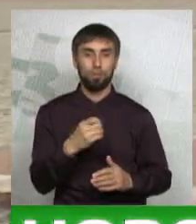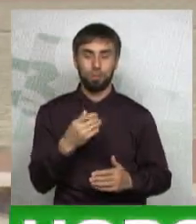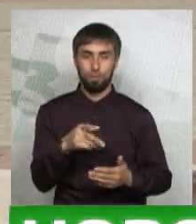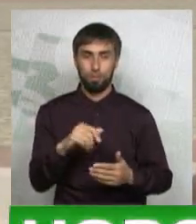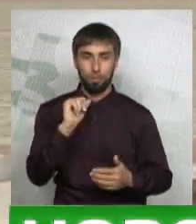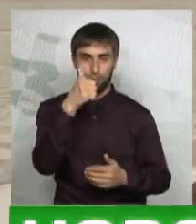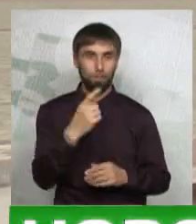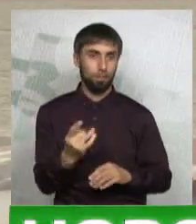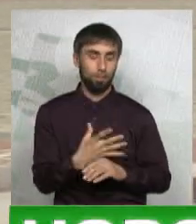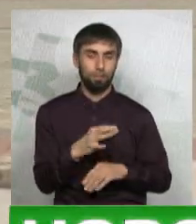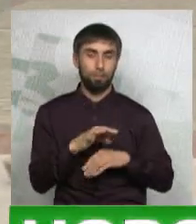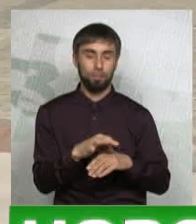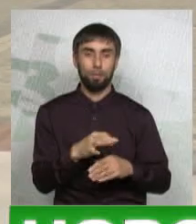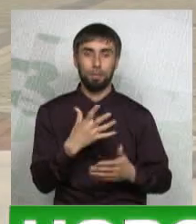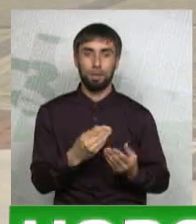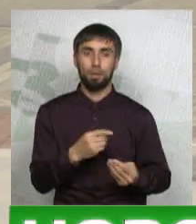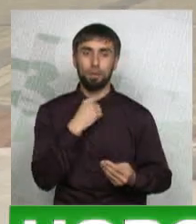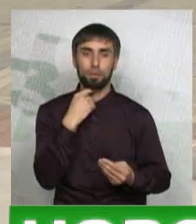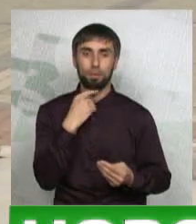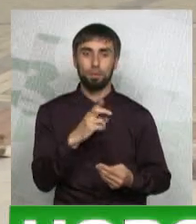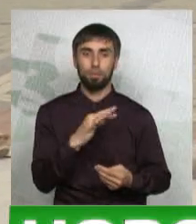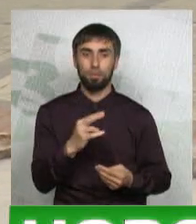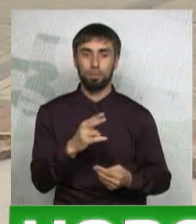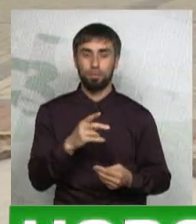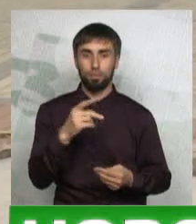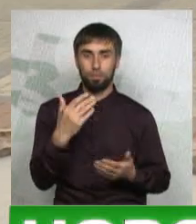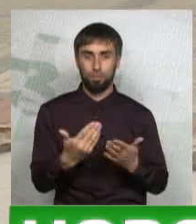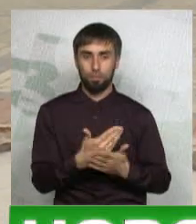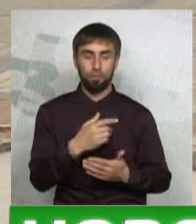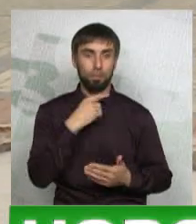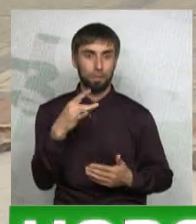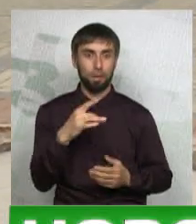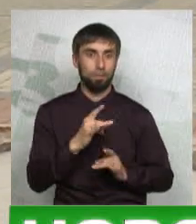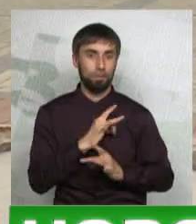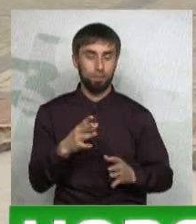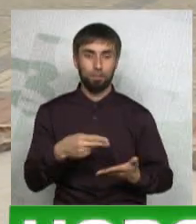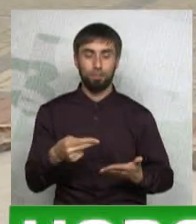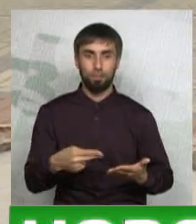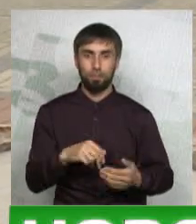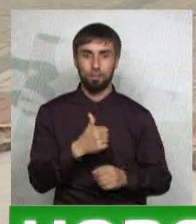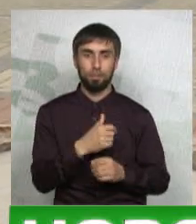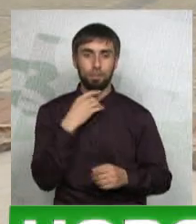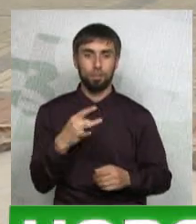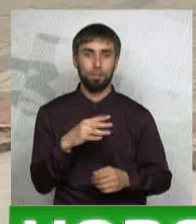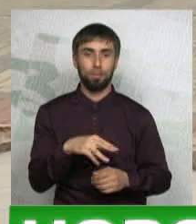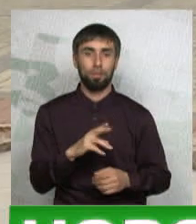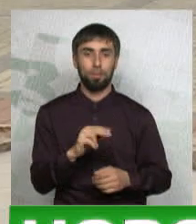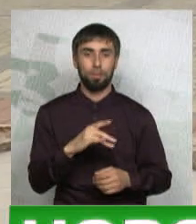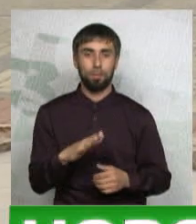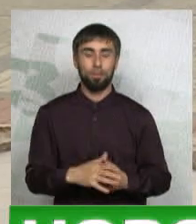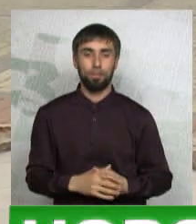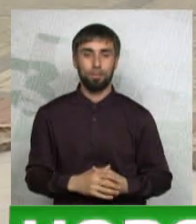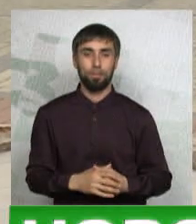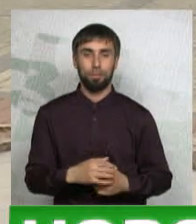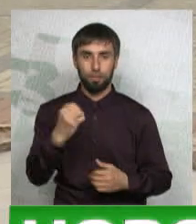году впервые отметят День ингушских башен. Указ об учреждении нового республиканского праздника подписал глава республики Махмуд Али